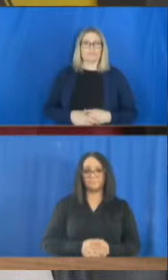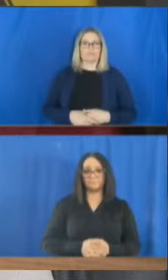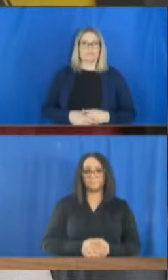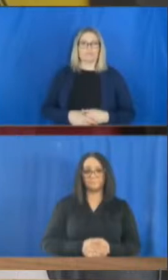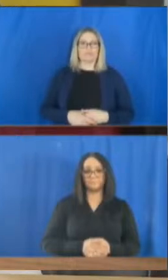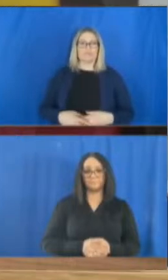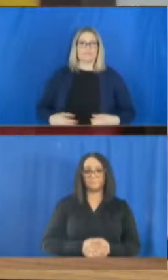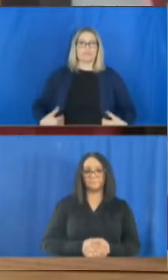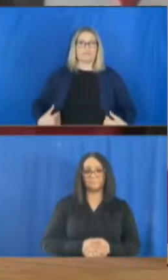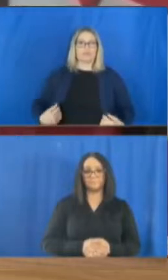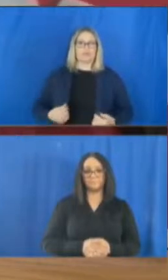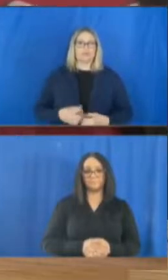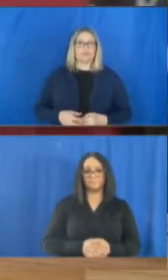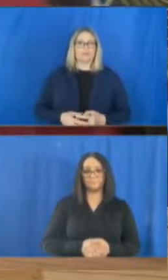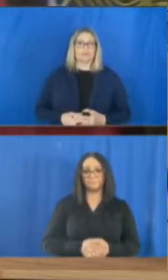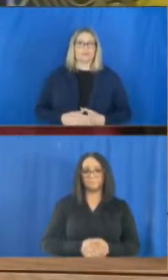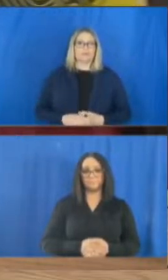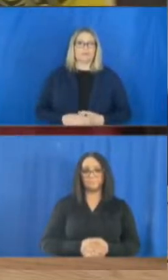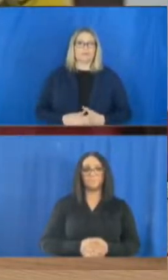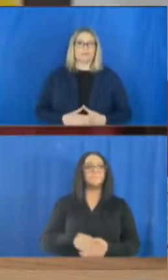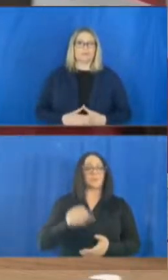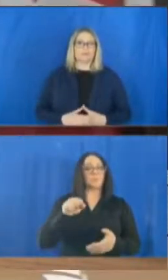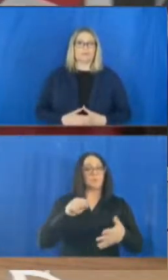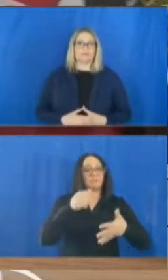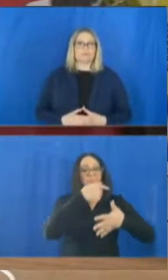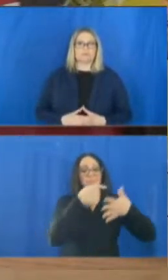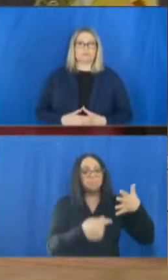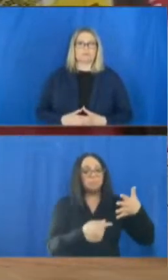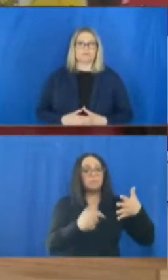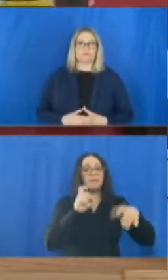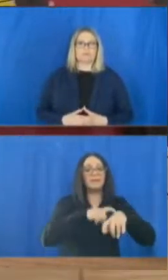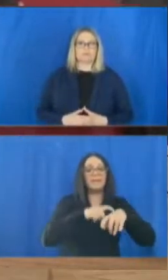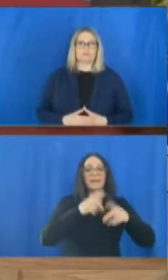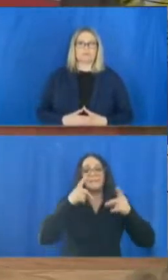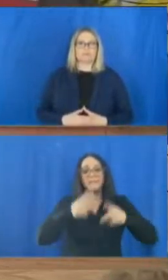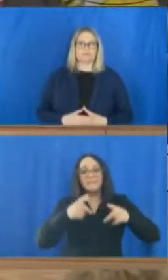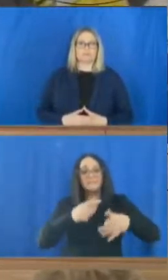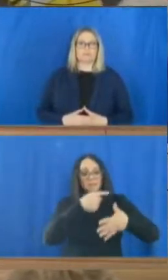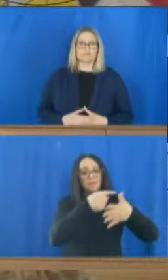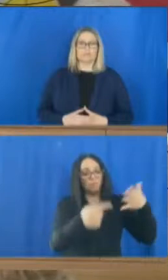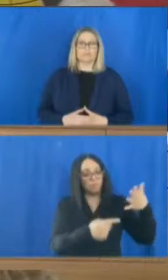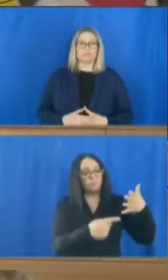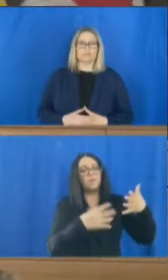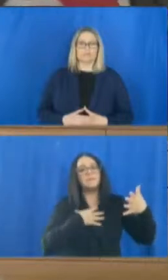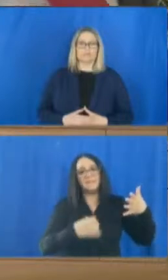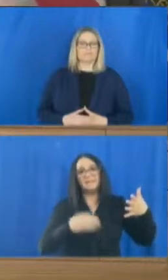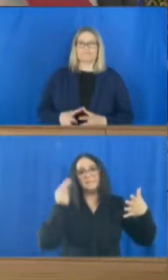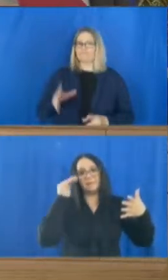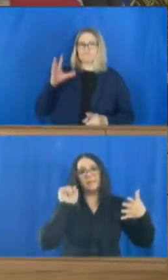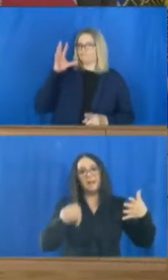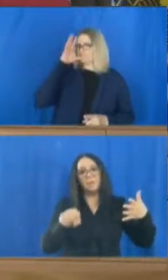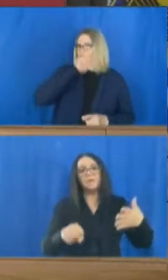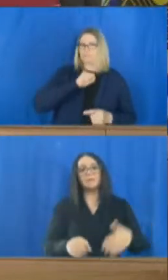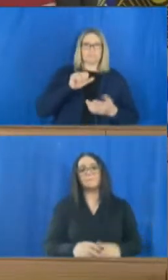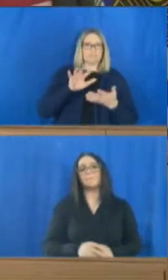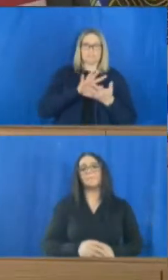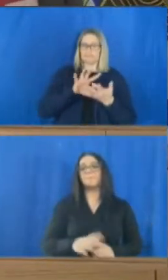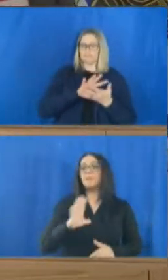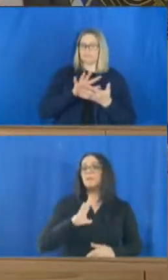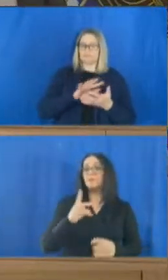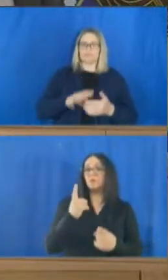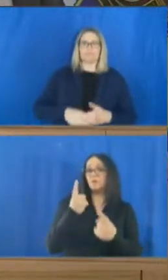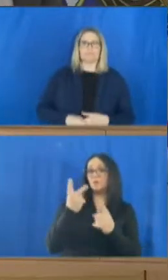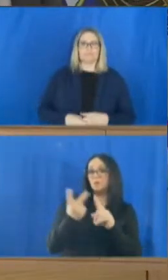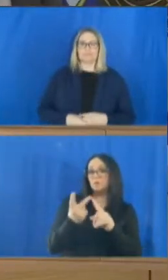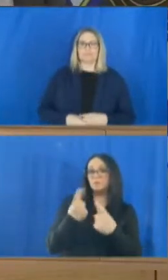donc. Si vous n'avez pas imposé de mesures supplémentaires aux non-vaccinés déjà au plus fort de la crise, est-ce qu'on